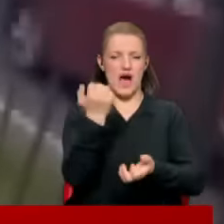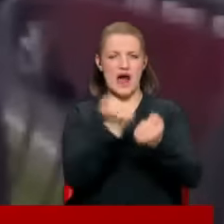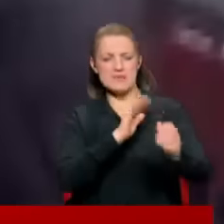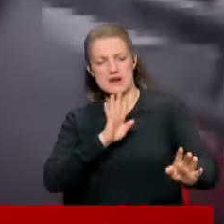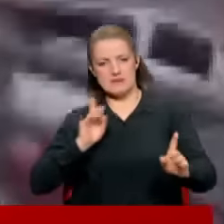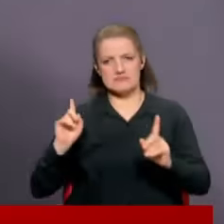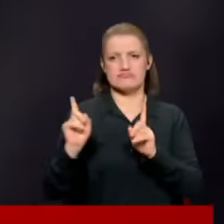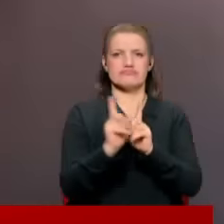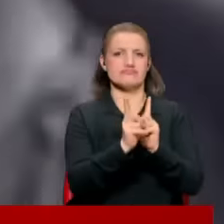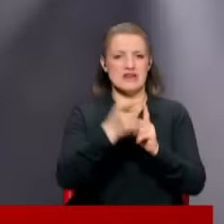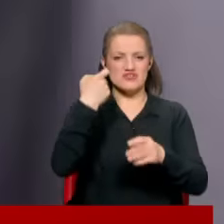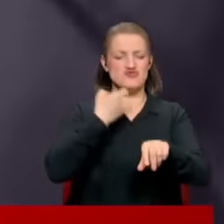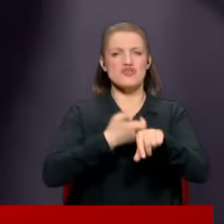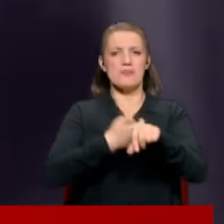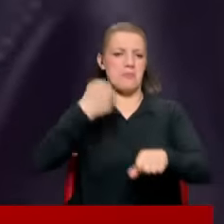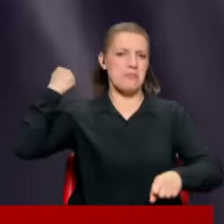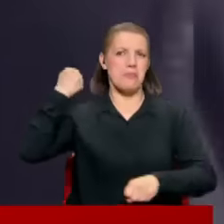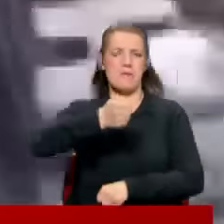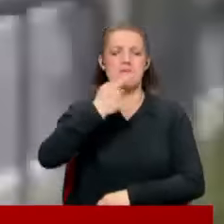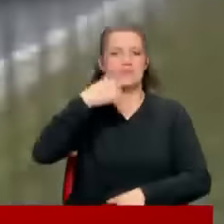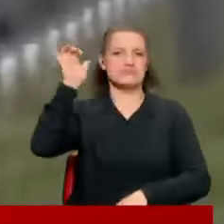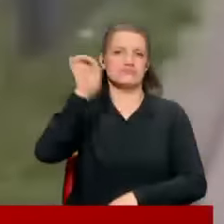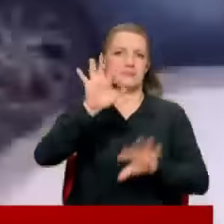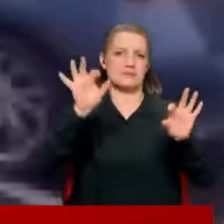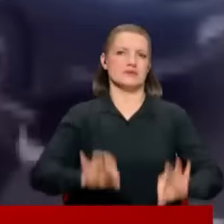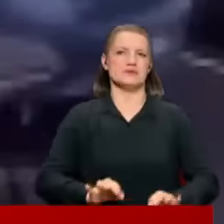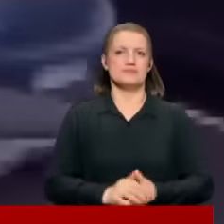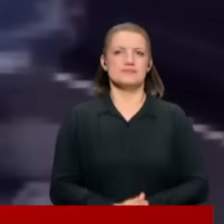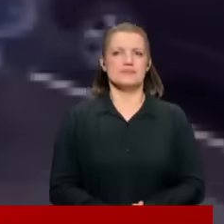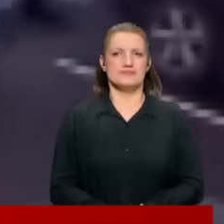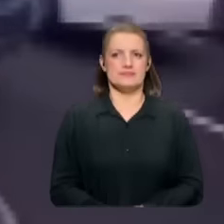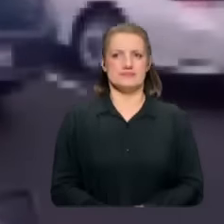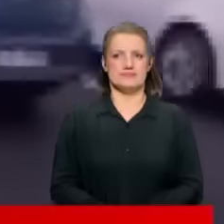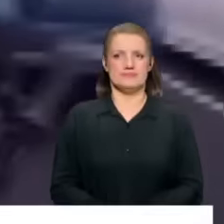aracına ilerledi. Camını yumrukladı, hakaret etmeye başladı.